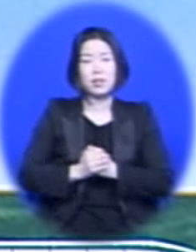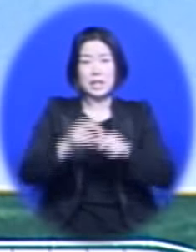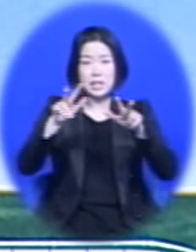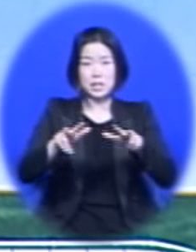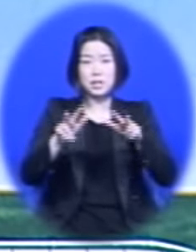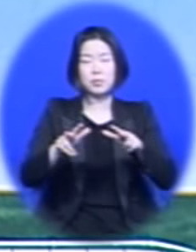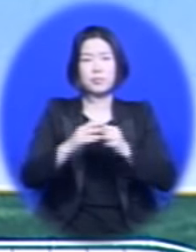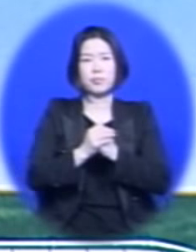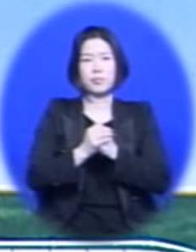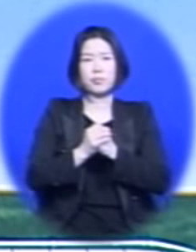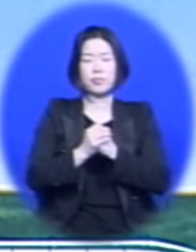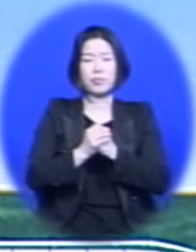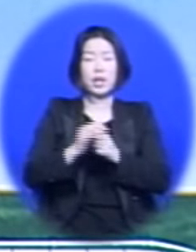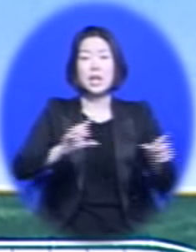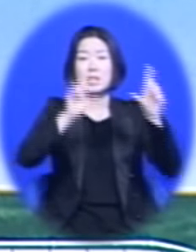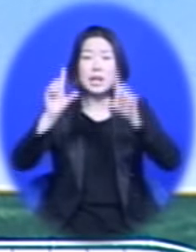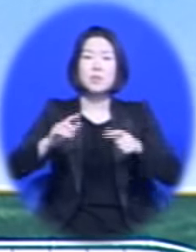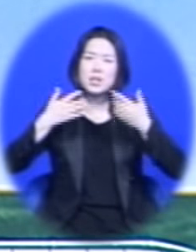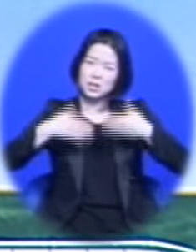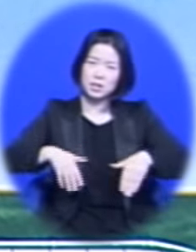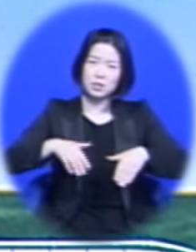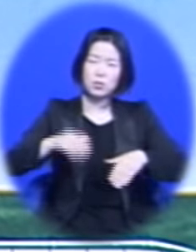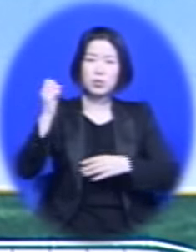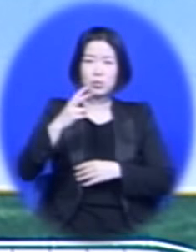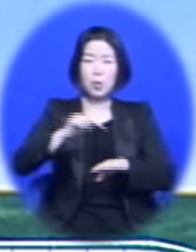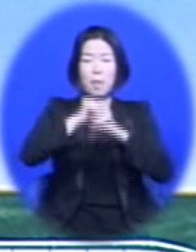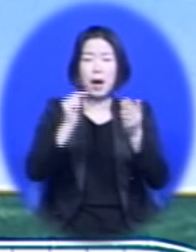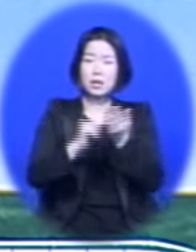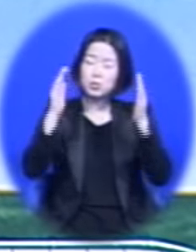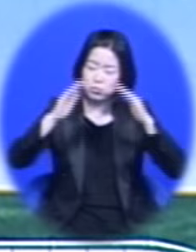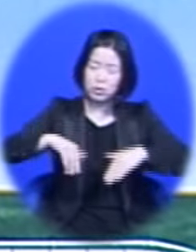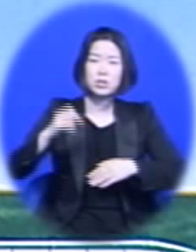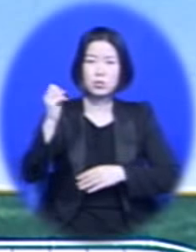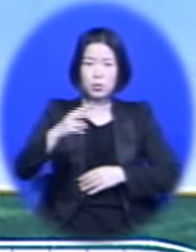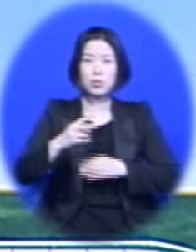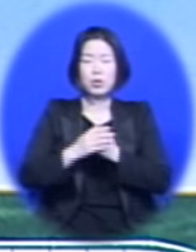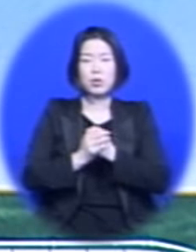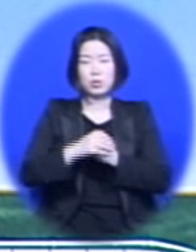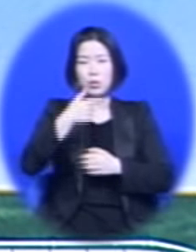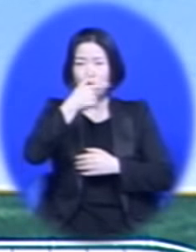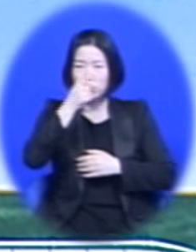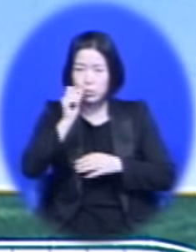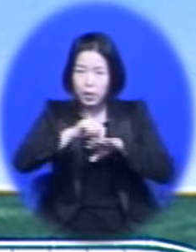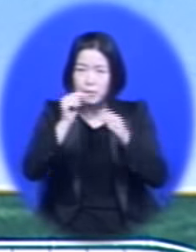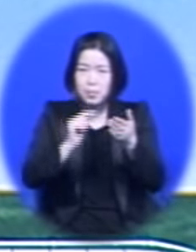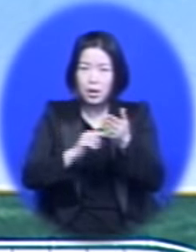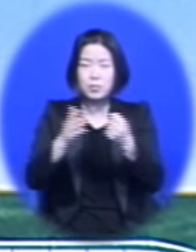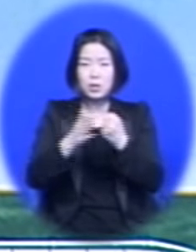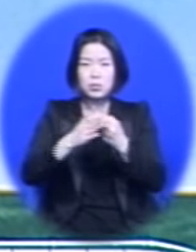지금 삶에 지치고 마음이 무너지고 열등감 속에 사로잡혀